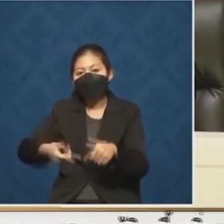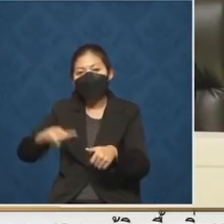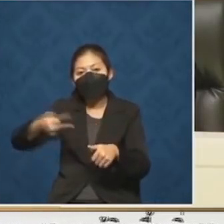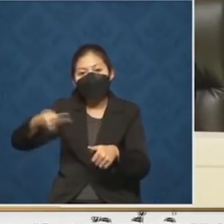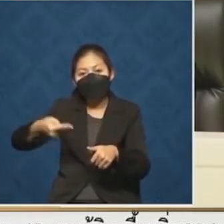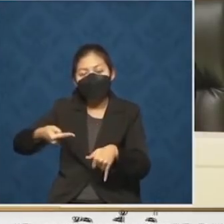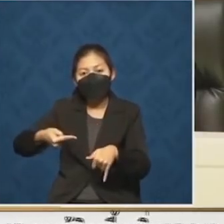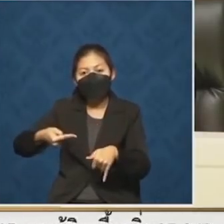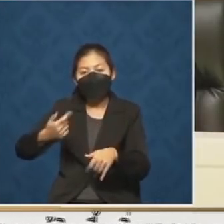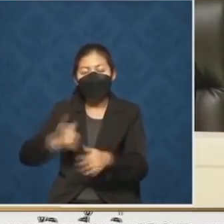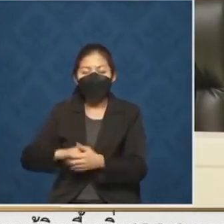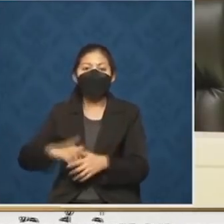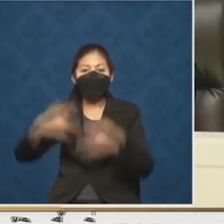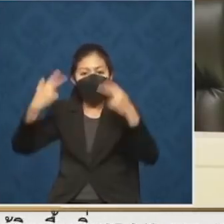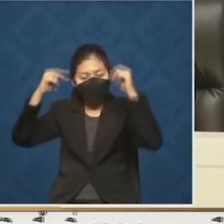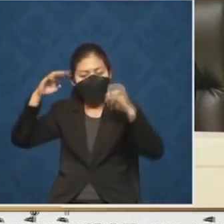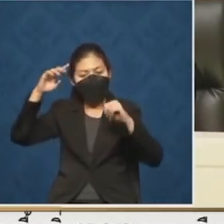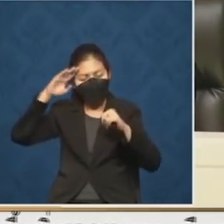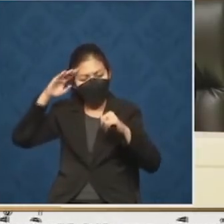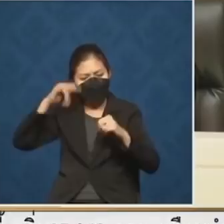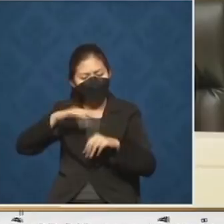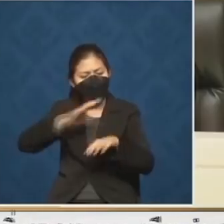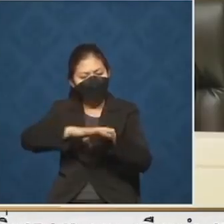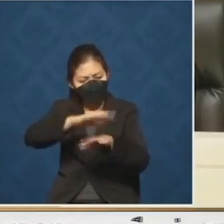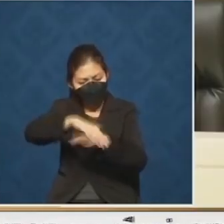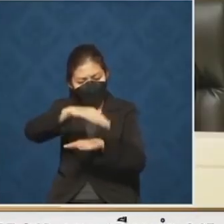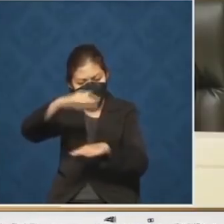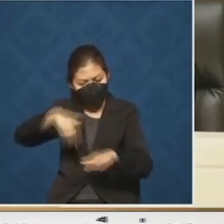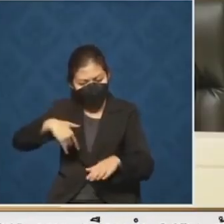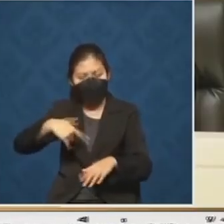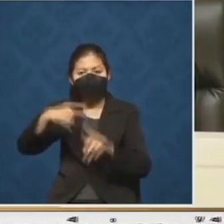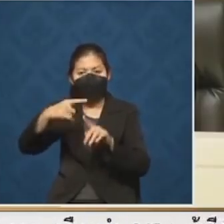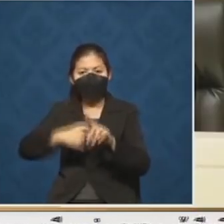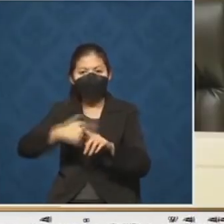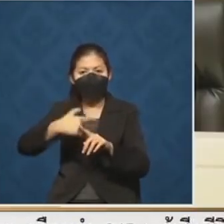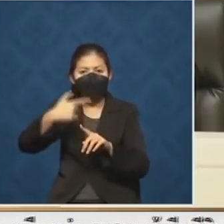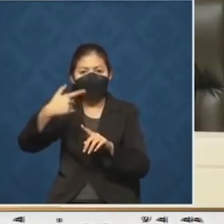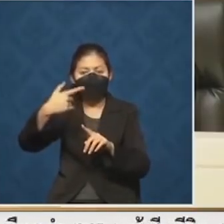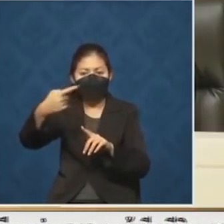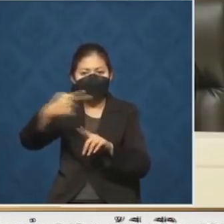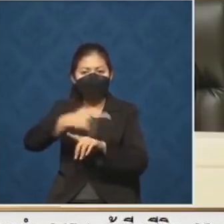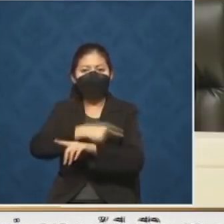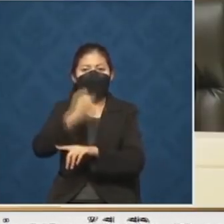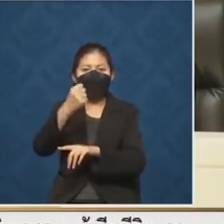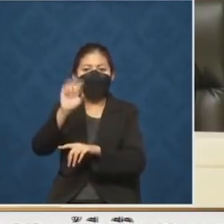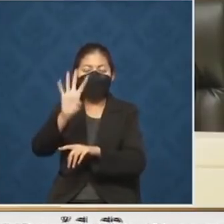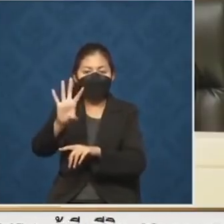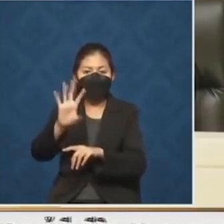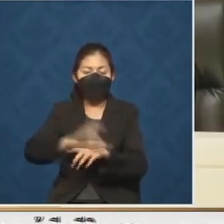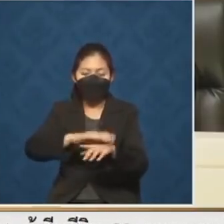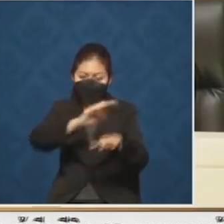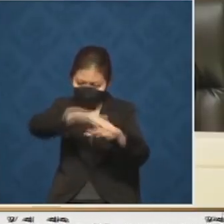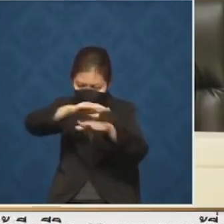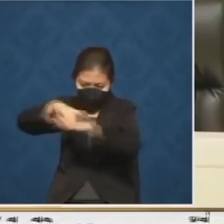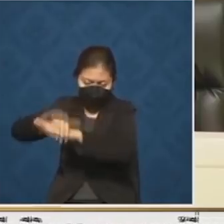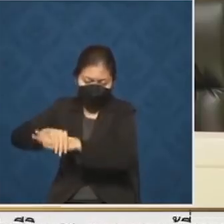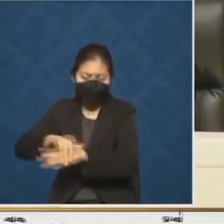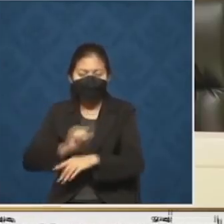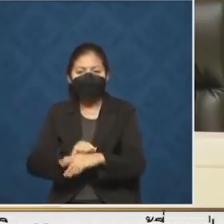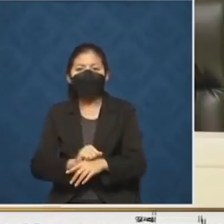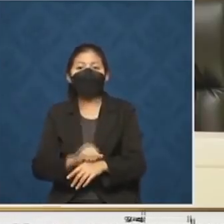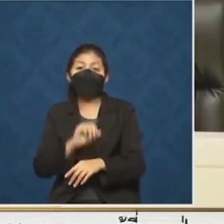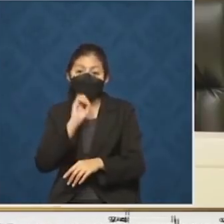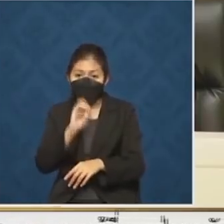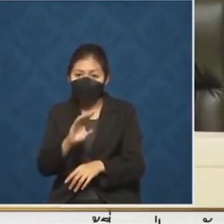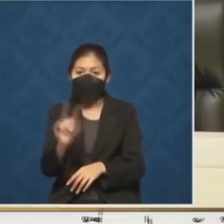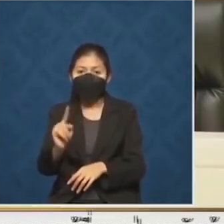พนักท่านนายกเรียกไปเมื่อวันที่14มกราท่านเรียกไปเลยกำชับ